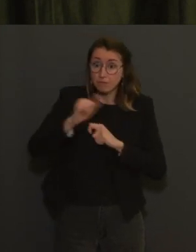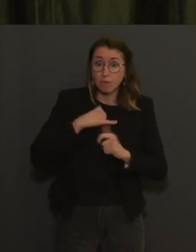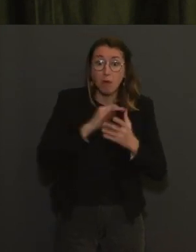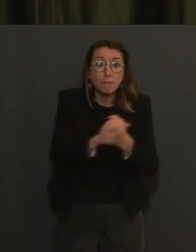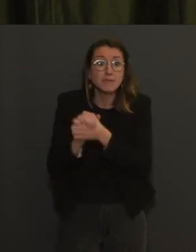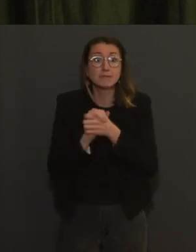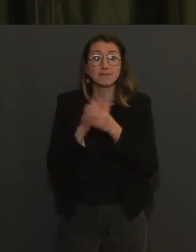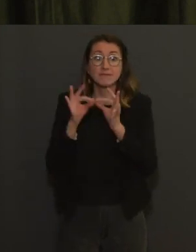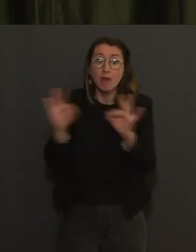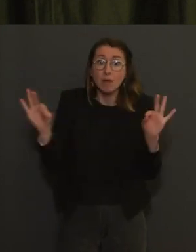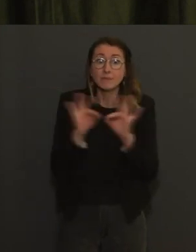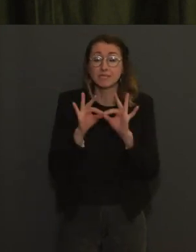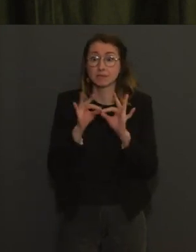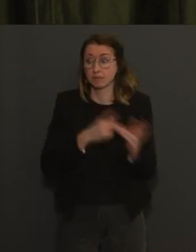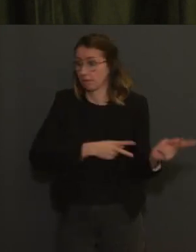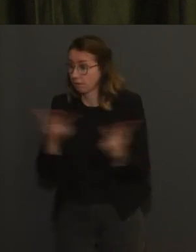nécessaires dans les prochaines semaines.